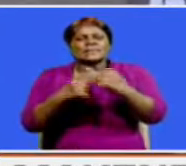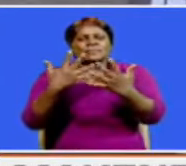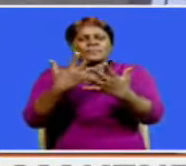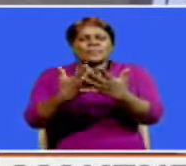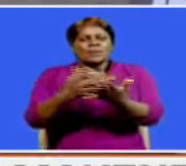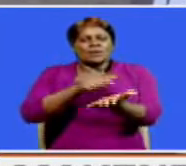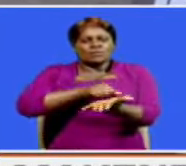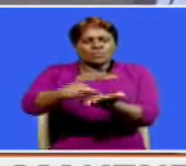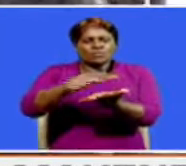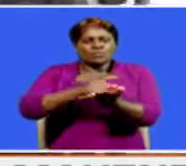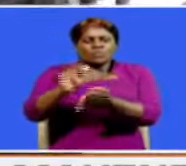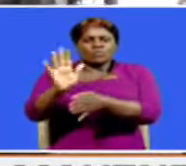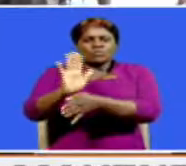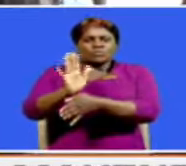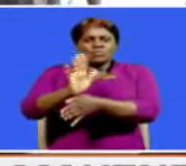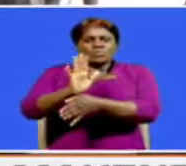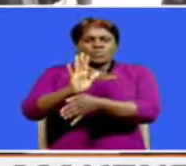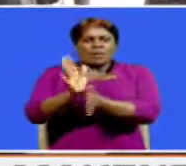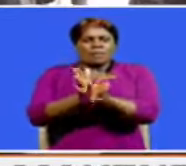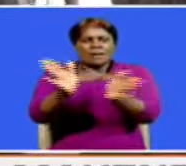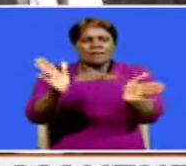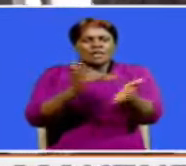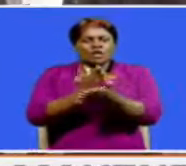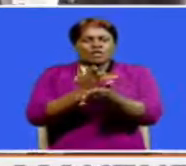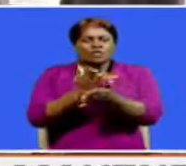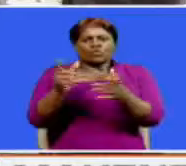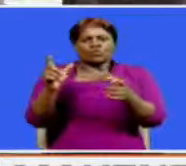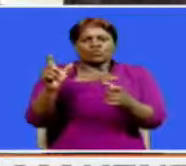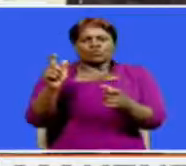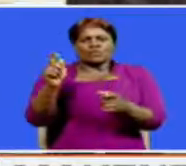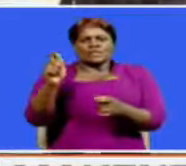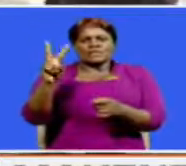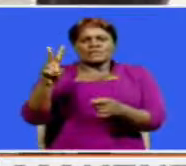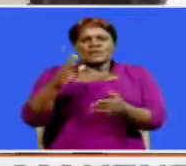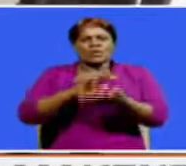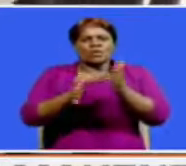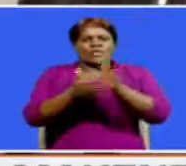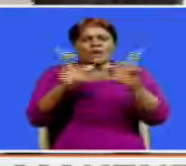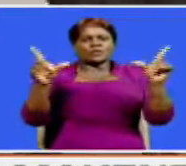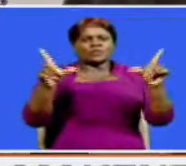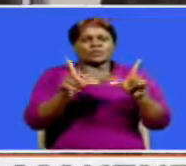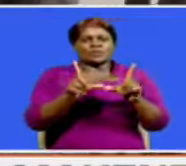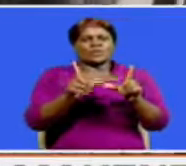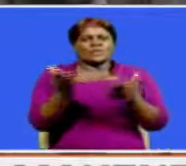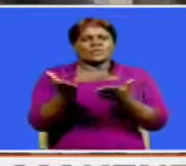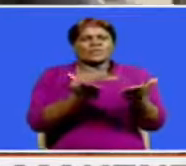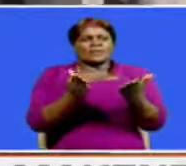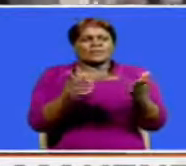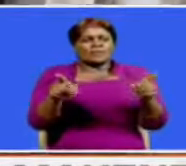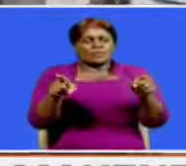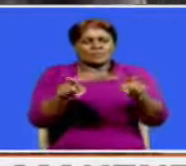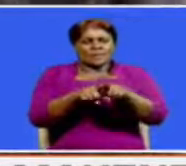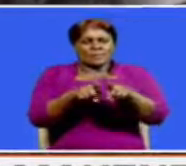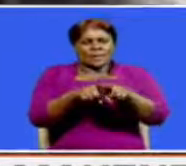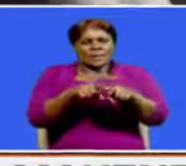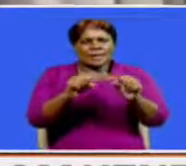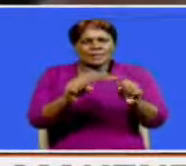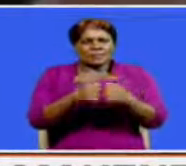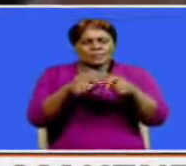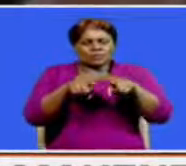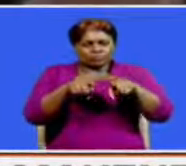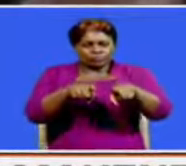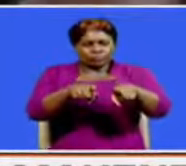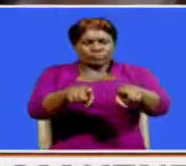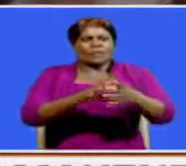kwa kuchapisha filamu kwa umma kupitia runinga moja bila leseni na kuhudumu, huku kifungo hicho kikitarajiwa kufanyika